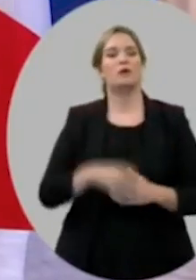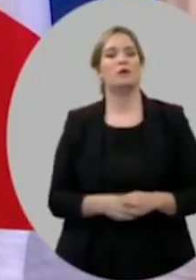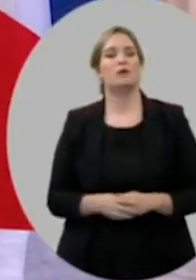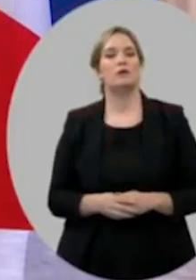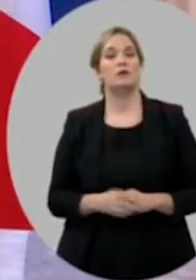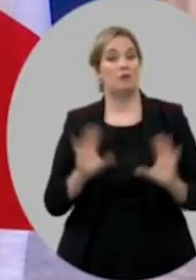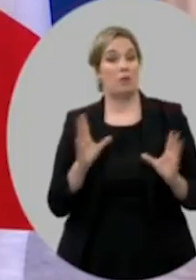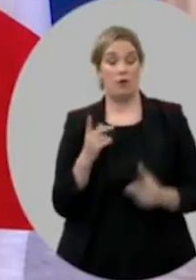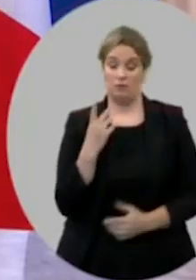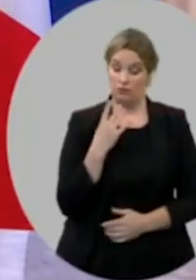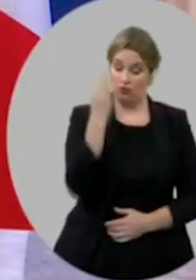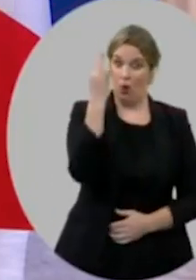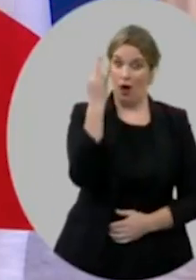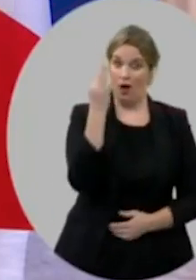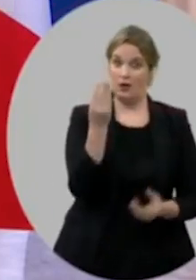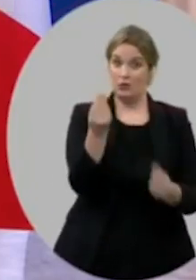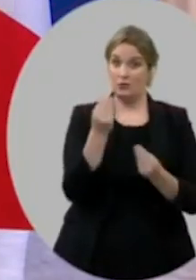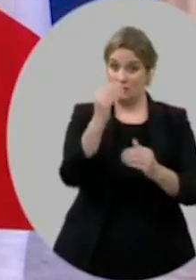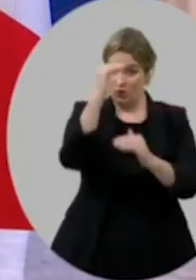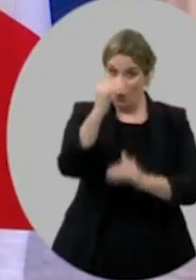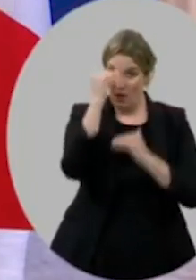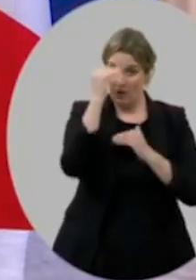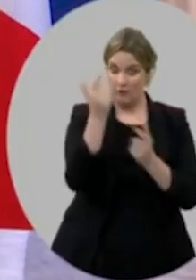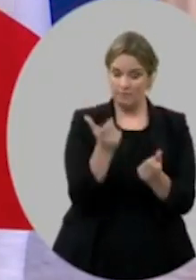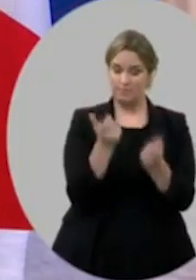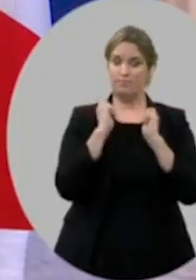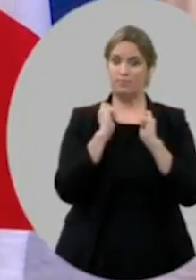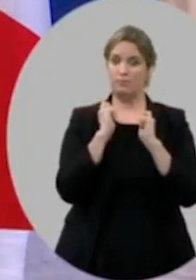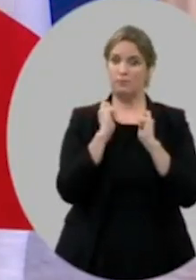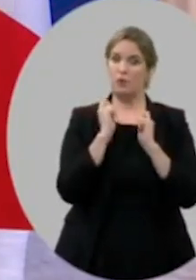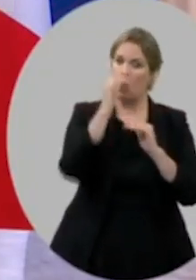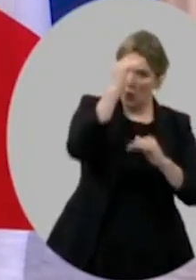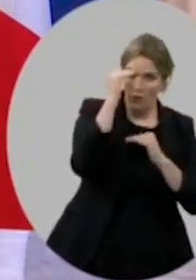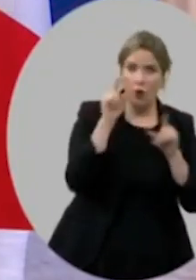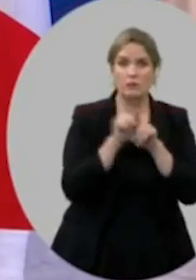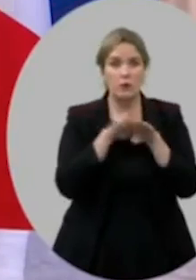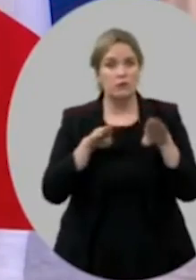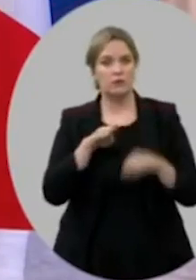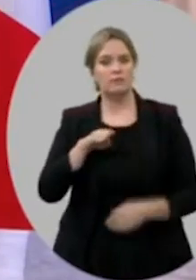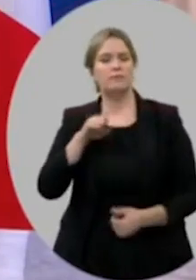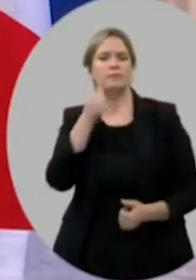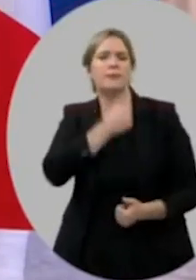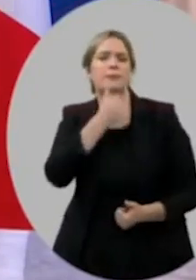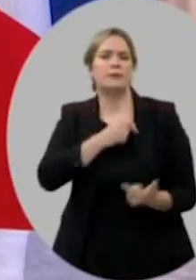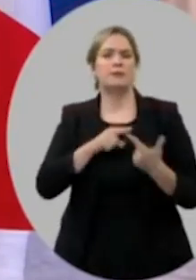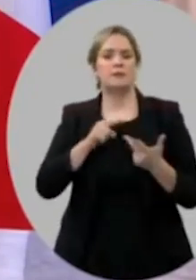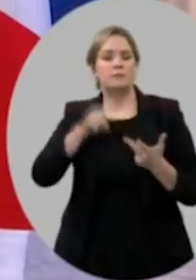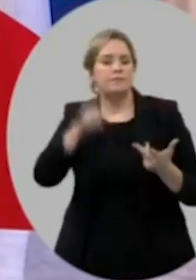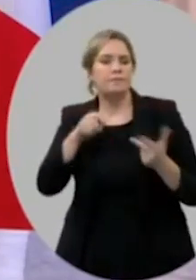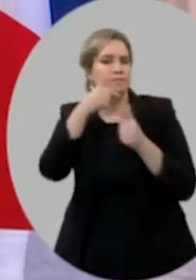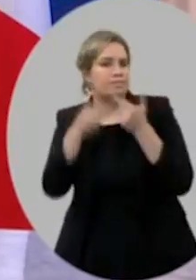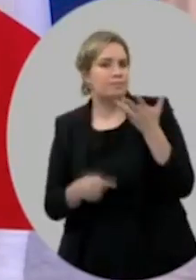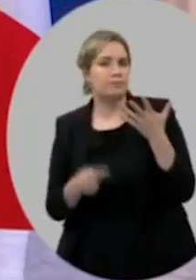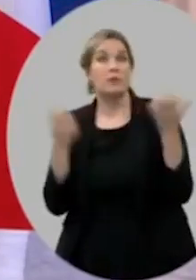qui sont là pour célébrer Pétain. Et avec elle, votre impatience, vos exigences, vos